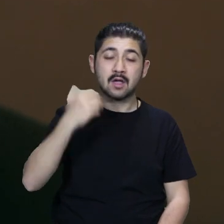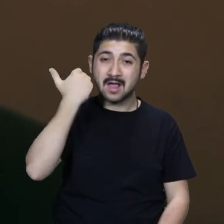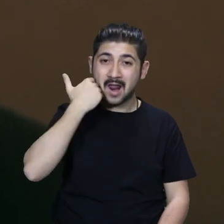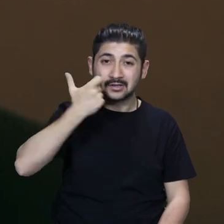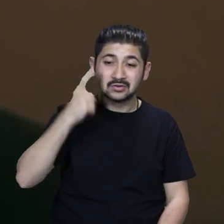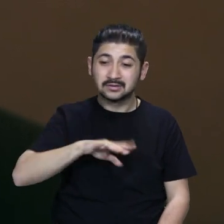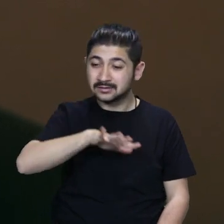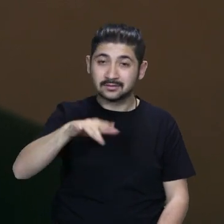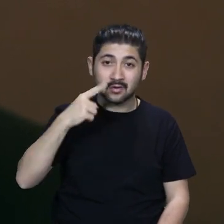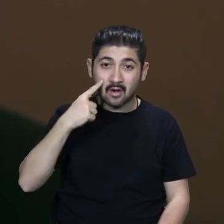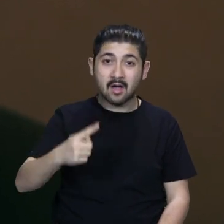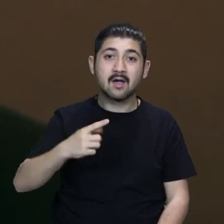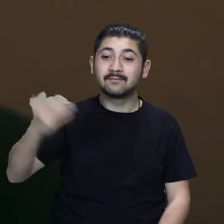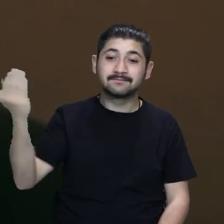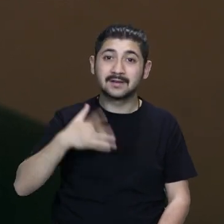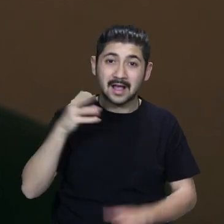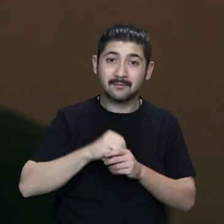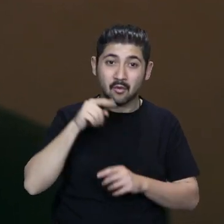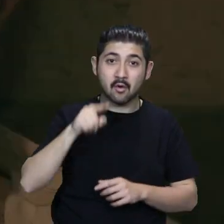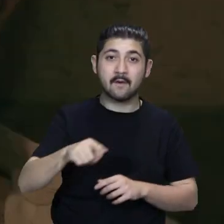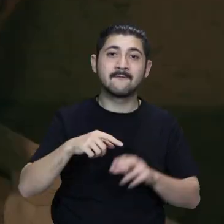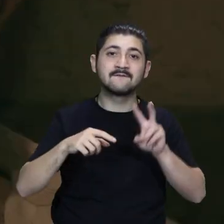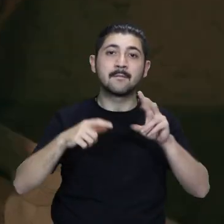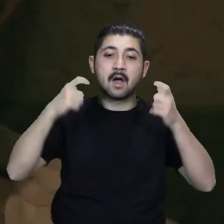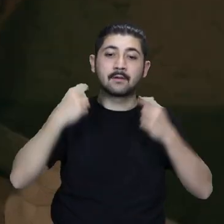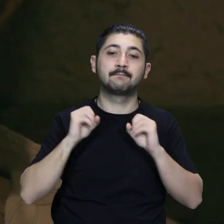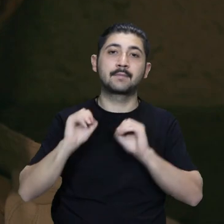yalancılara, hainlere vebalini bıraktı.